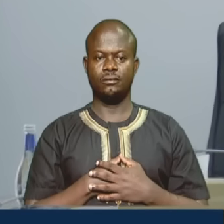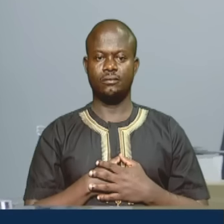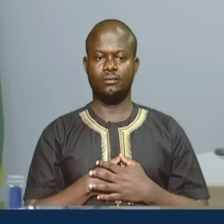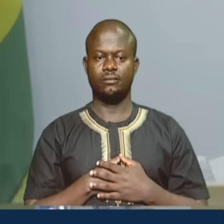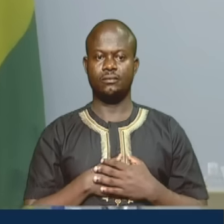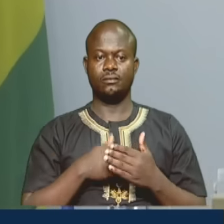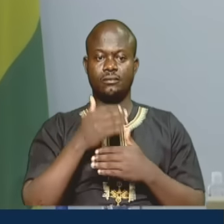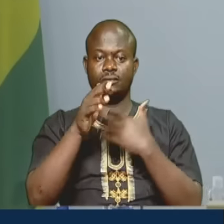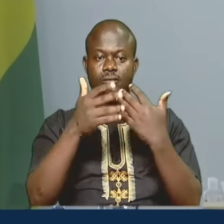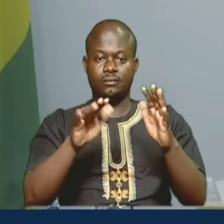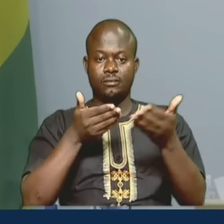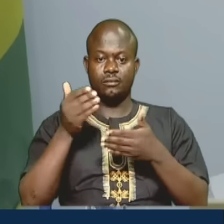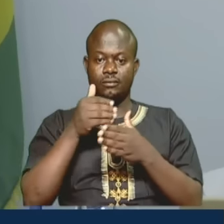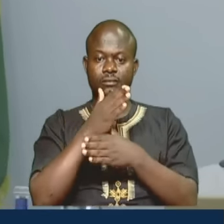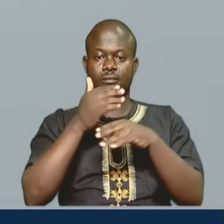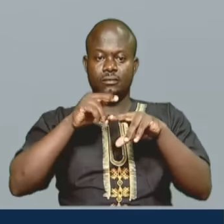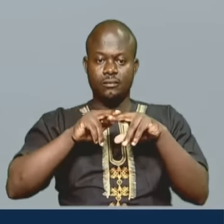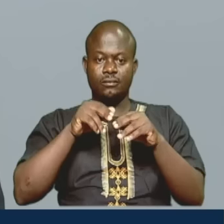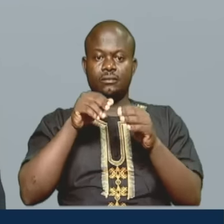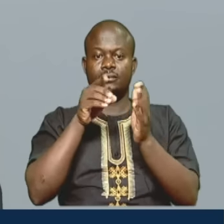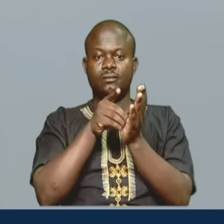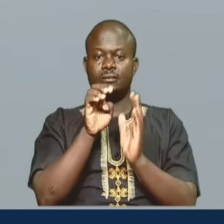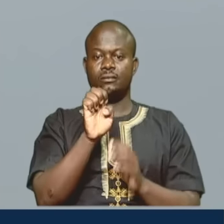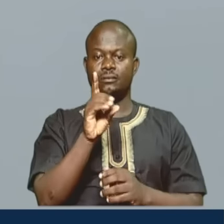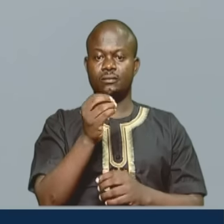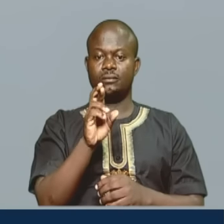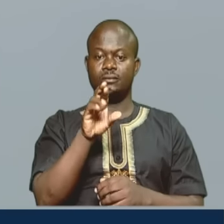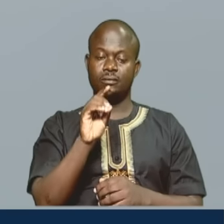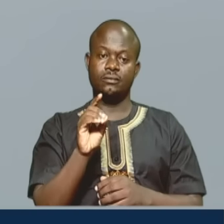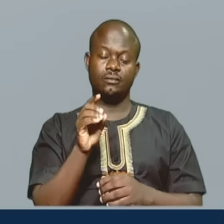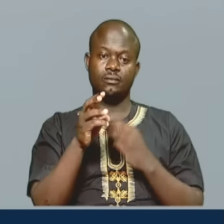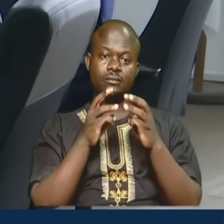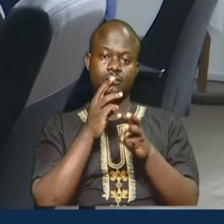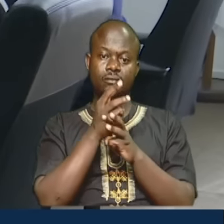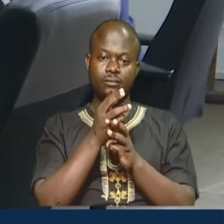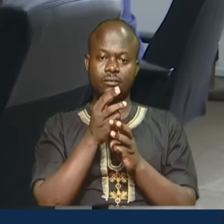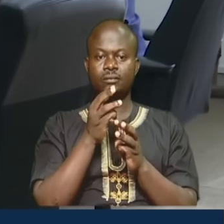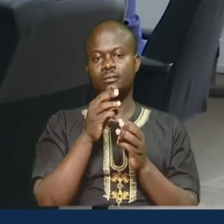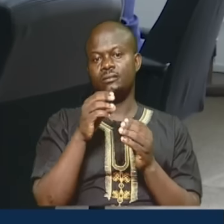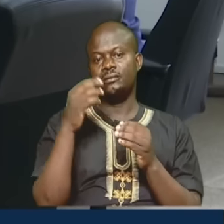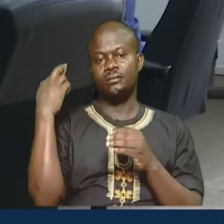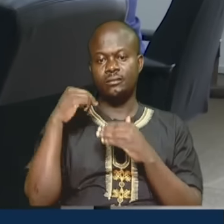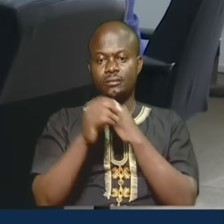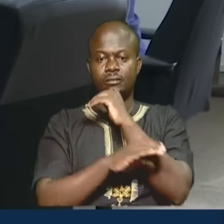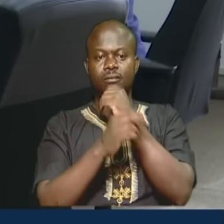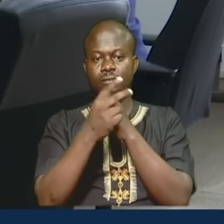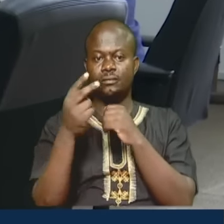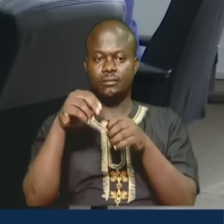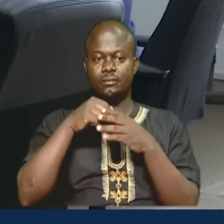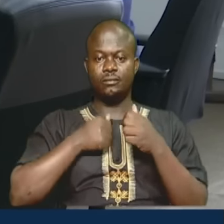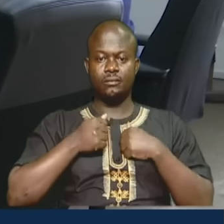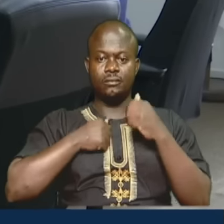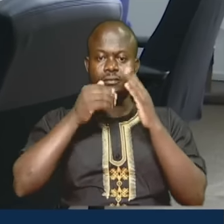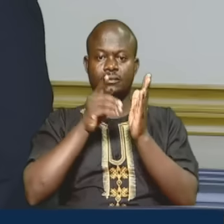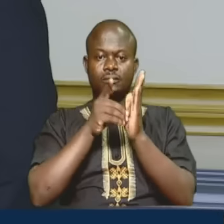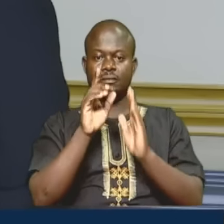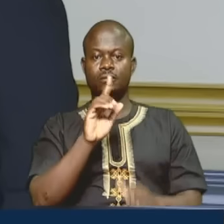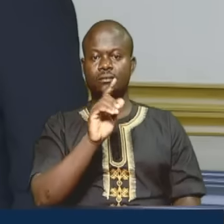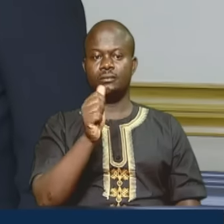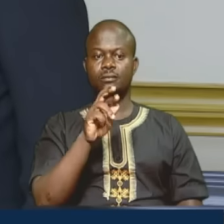Akimara kwakirwa na Minisitiri w'Intebe Dr. Edouard Ngirente, umuyobozi nshingwabikorwa wa Banki y'Isi ushinzwe ibihugu 22 birimo n'u Rwanda, Dr. Zarawu